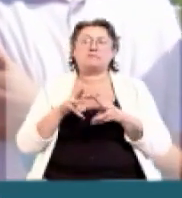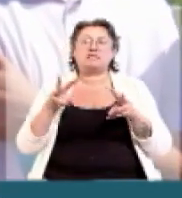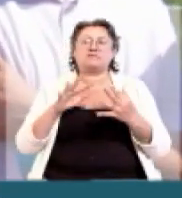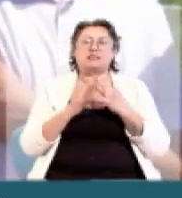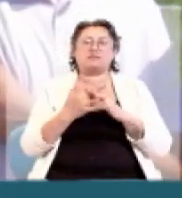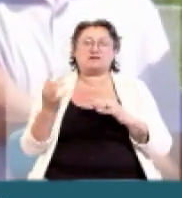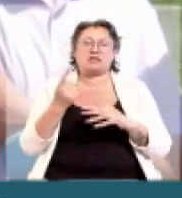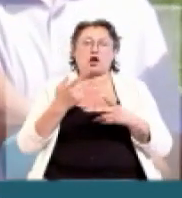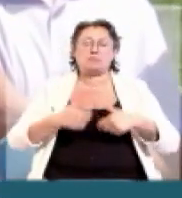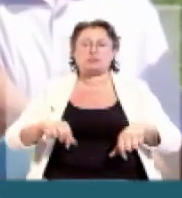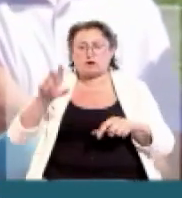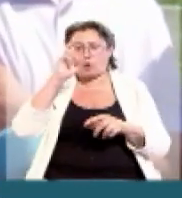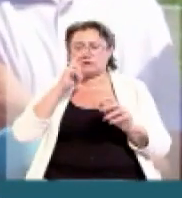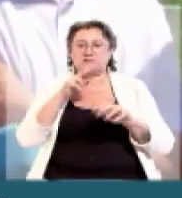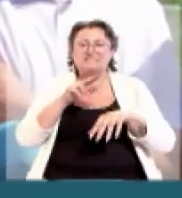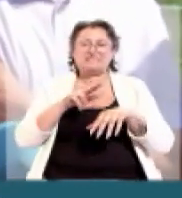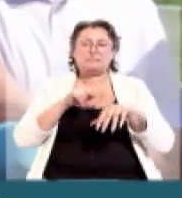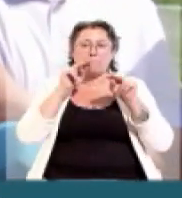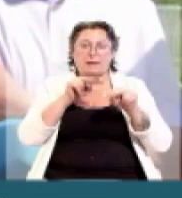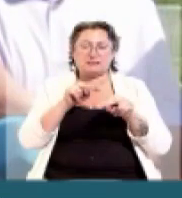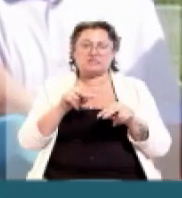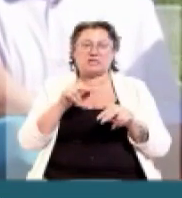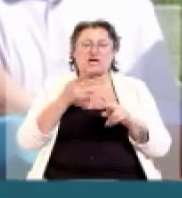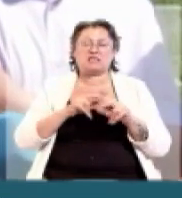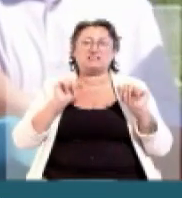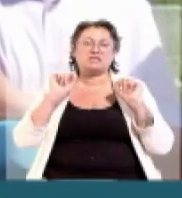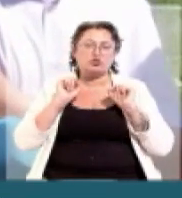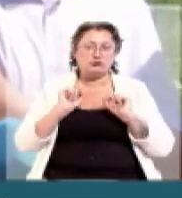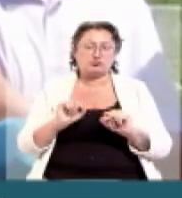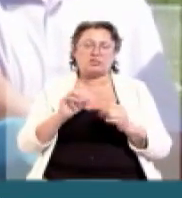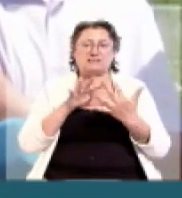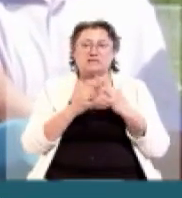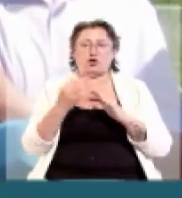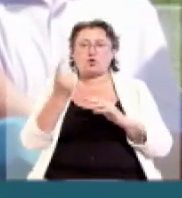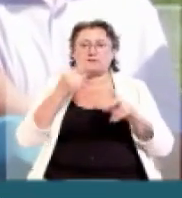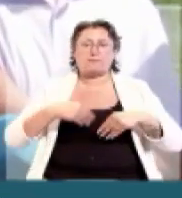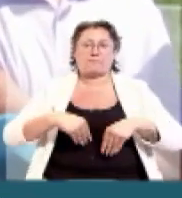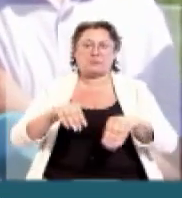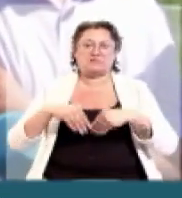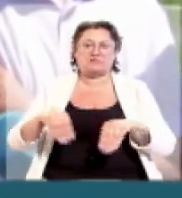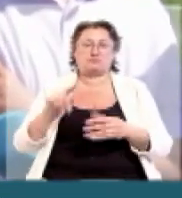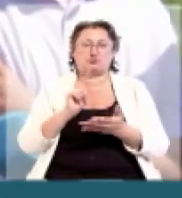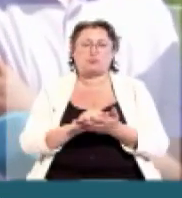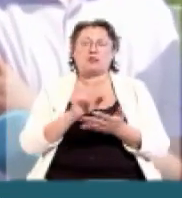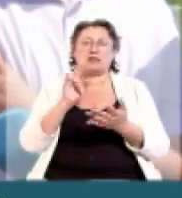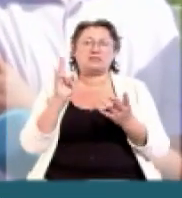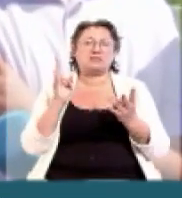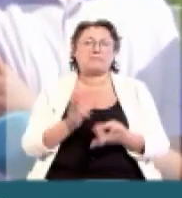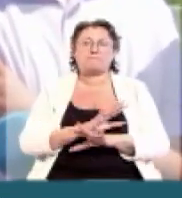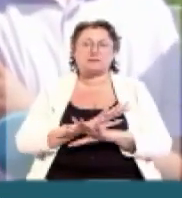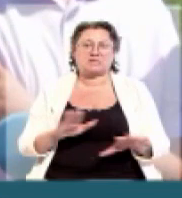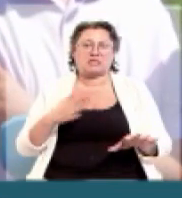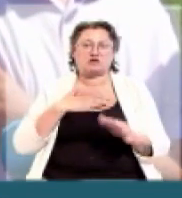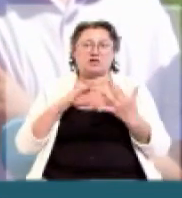сельского хозяйства, Комитета госинспекции ВПК, это защита сельхозпосевов, чтобы не пострадали